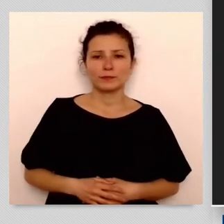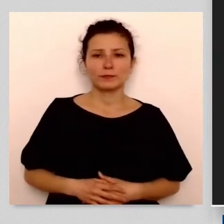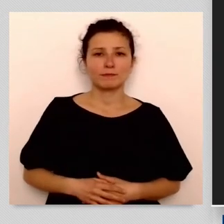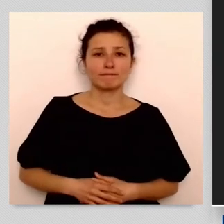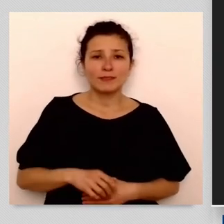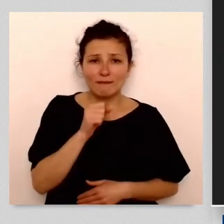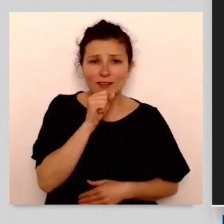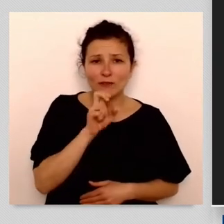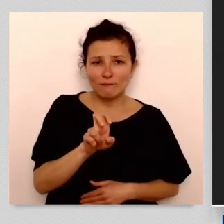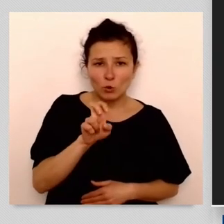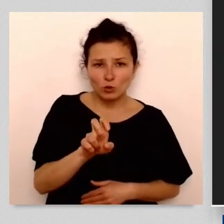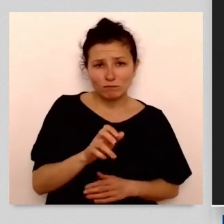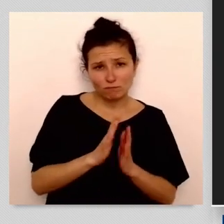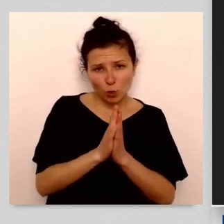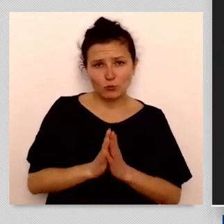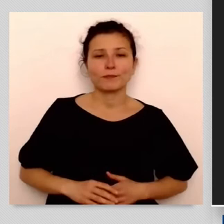Mikrofon, prośba.